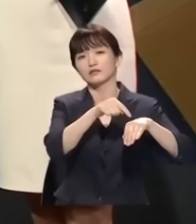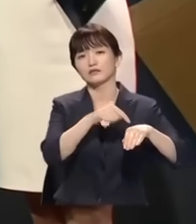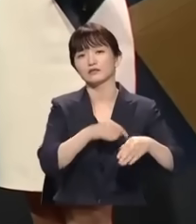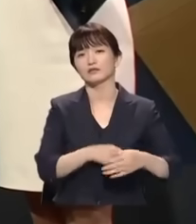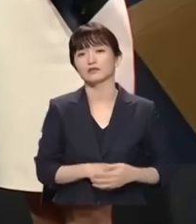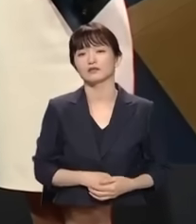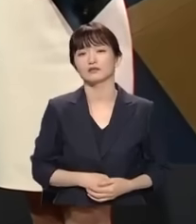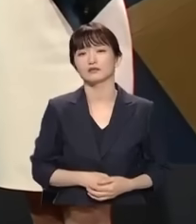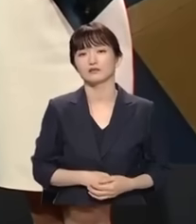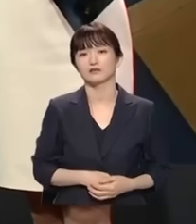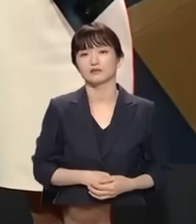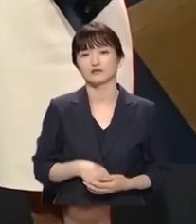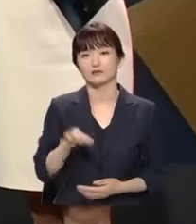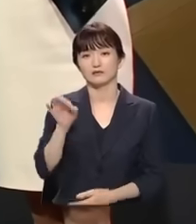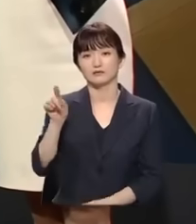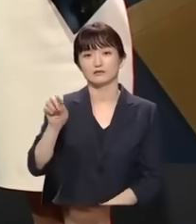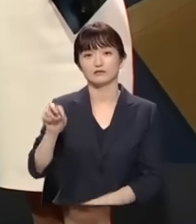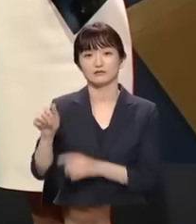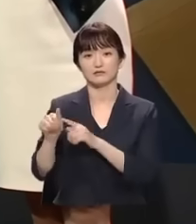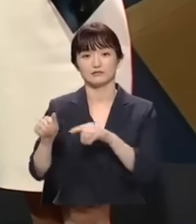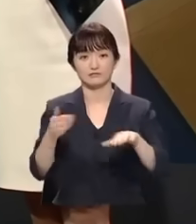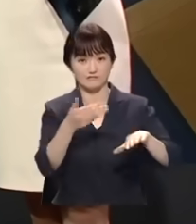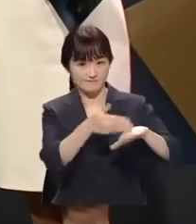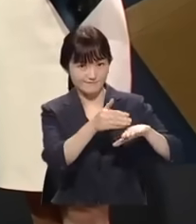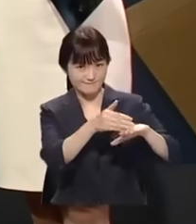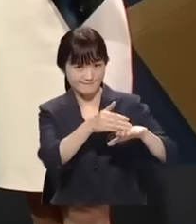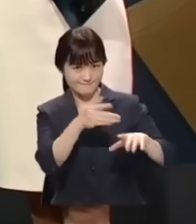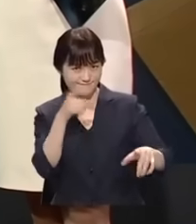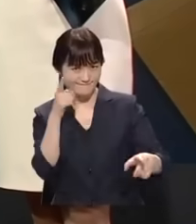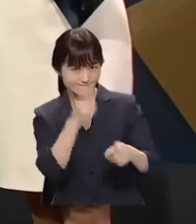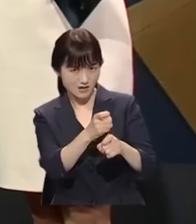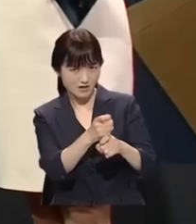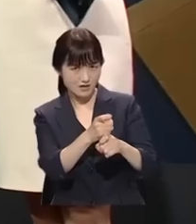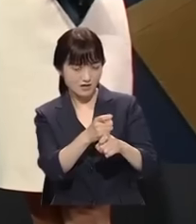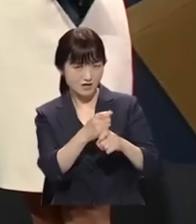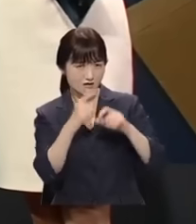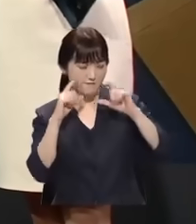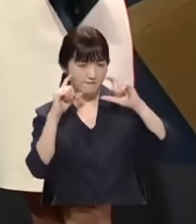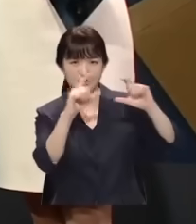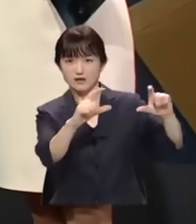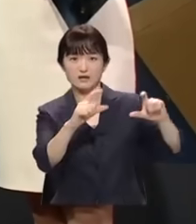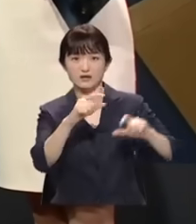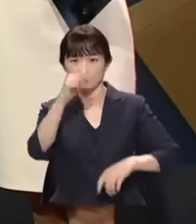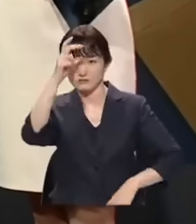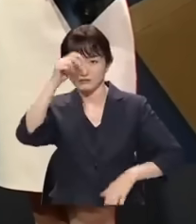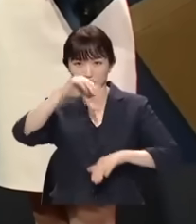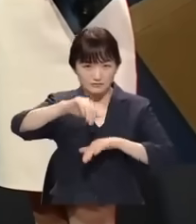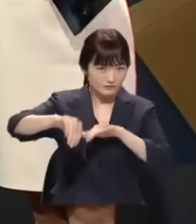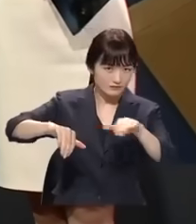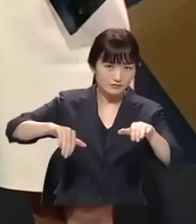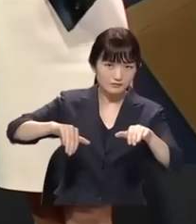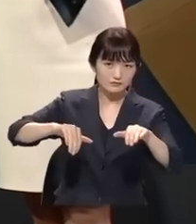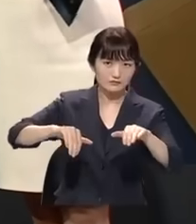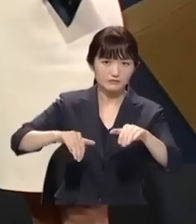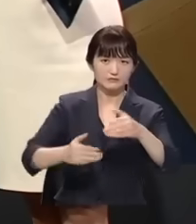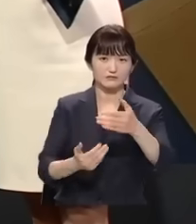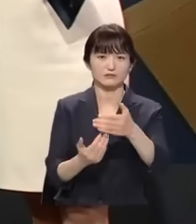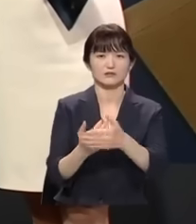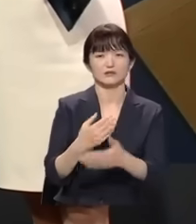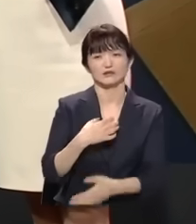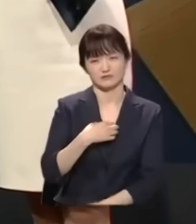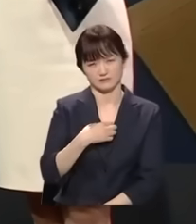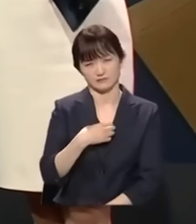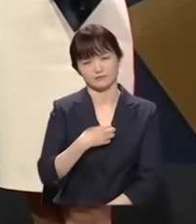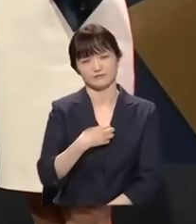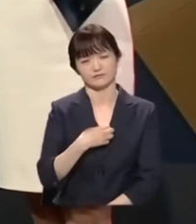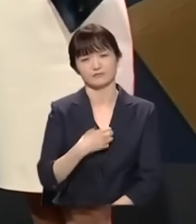일로 엄씨는 해당 폭력 조직을 응징하겠다면서 엄포를 났고 경찰에 개입에도 사건은 점점